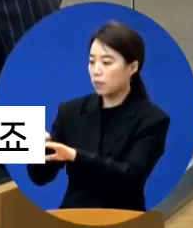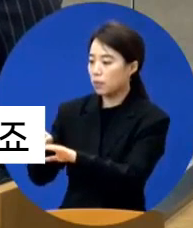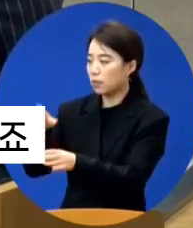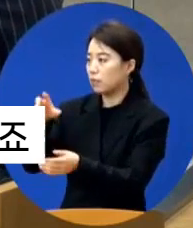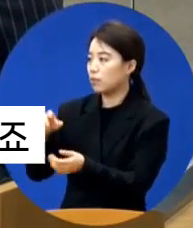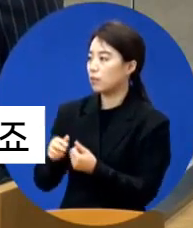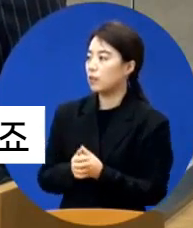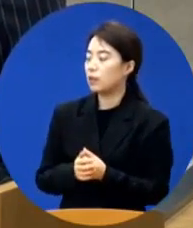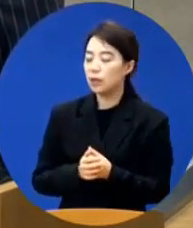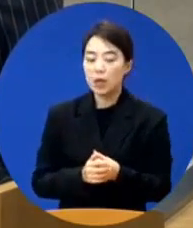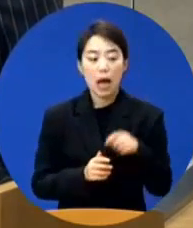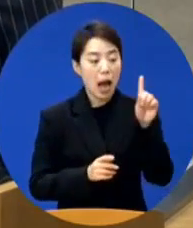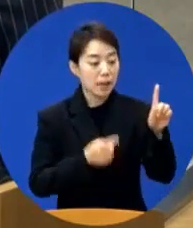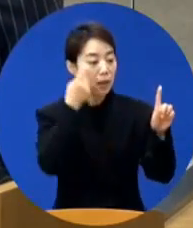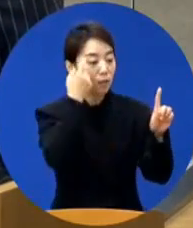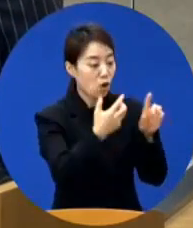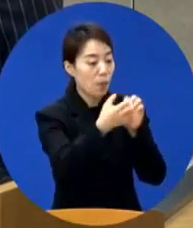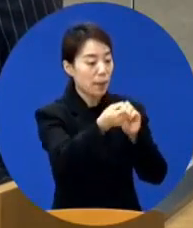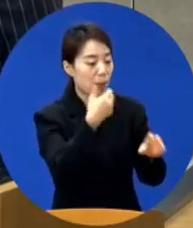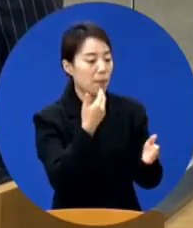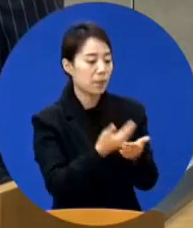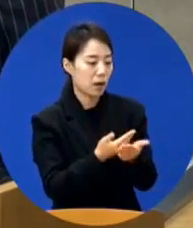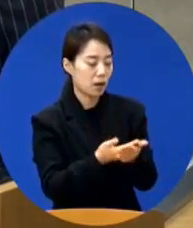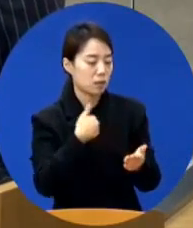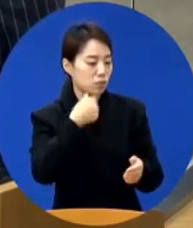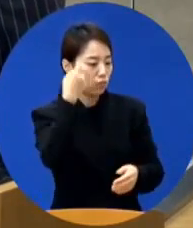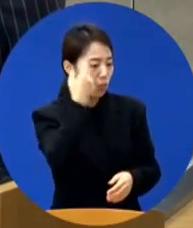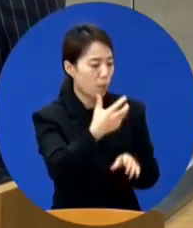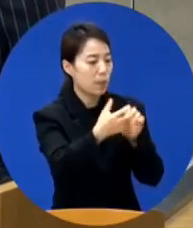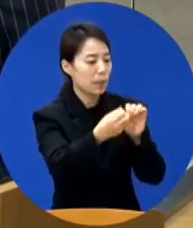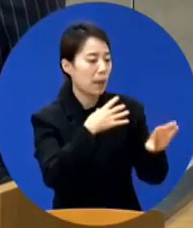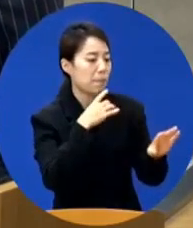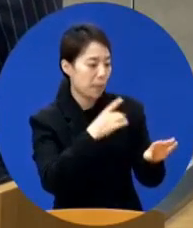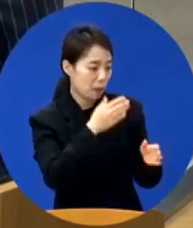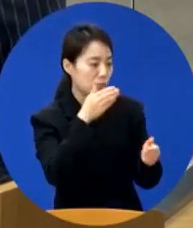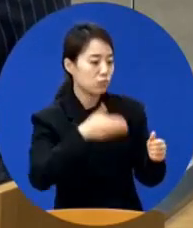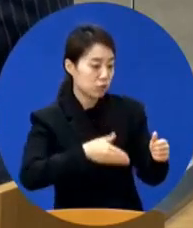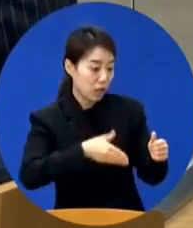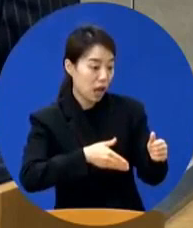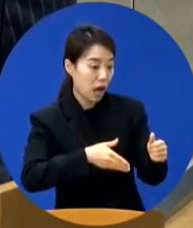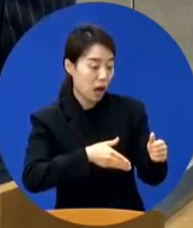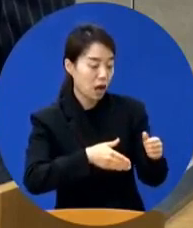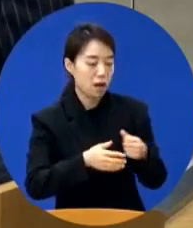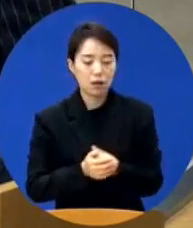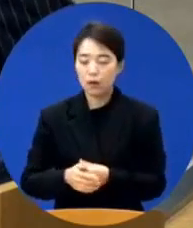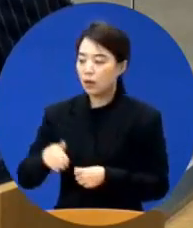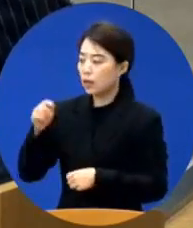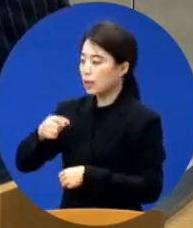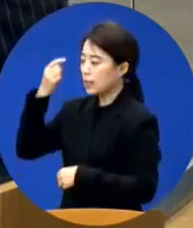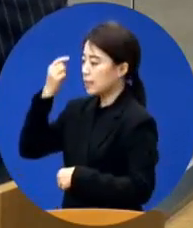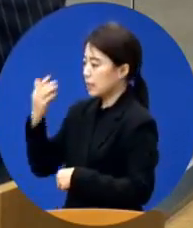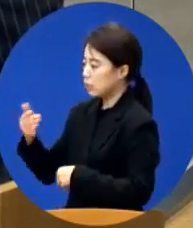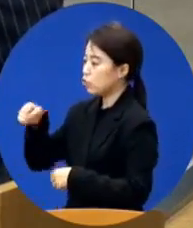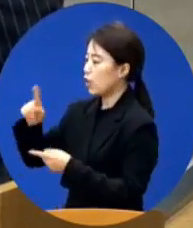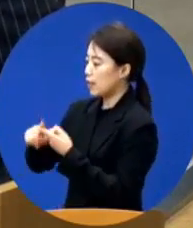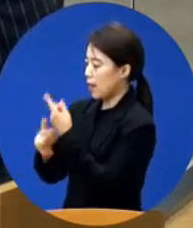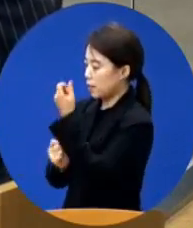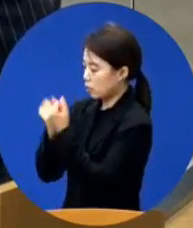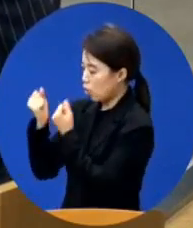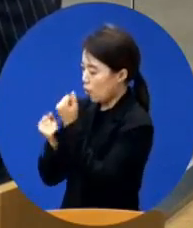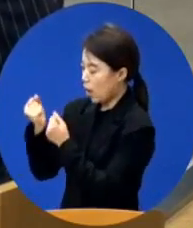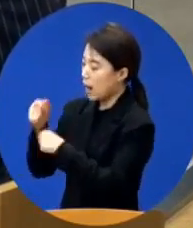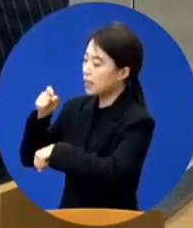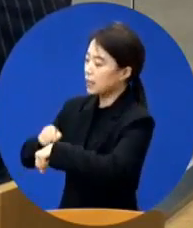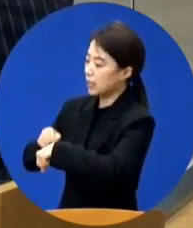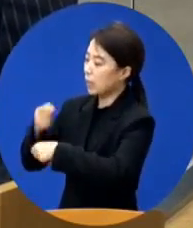1답이죠. 지사님, 제가 질문 드리면 답변하면 됩니다. 그러니까 그 답에 질문에 충분히 답할 시간을 달라고요. 질문을